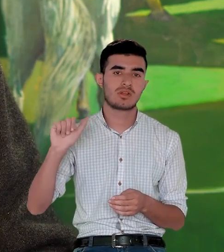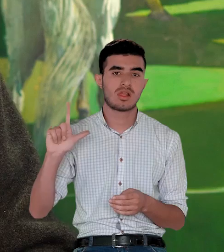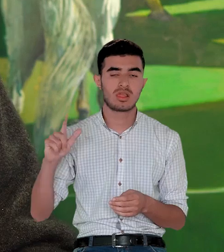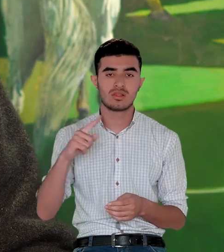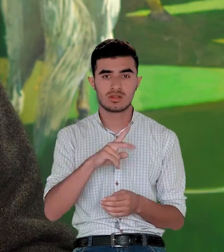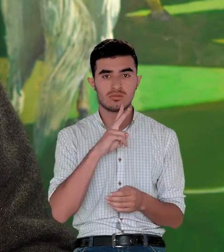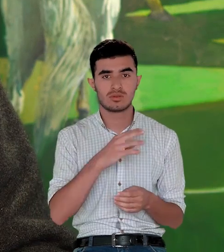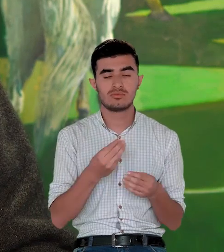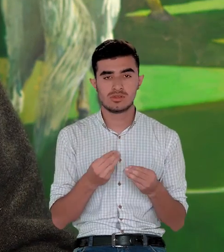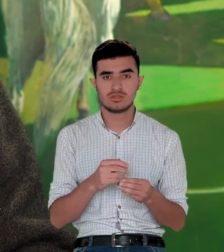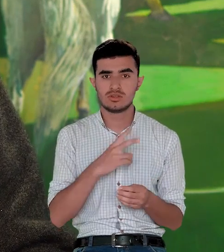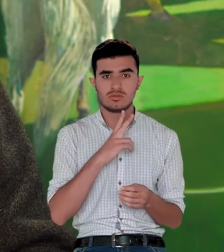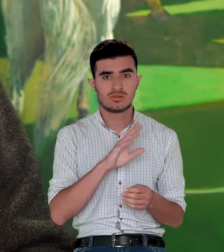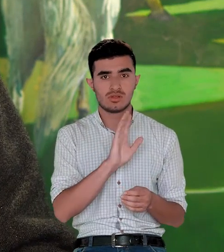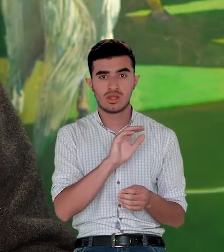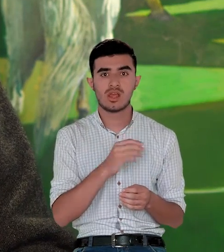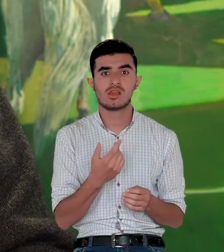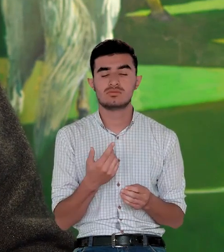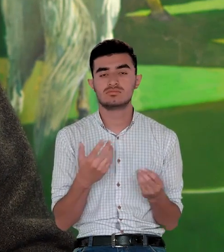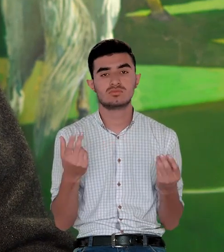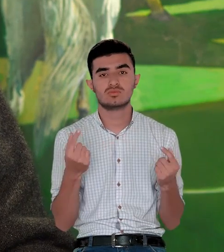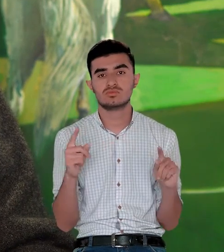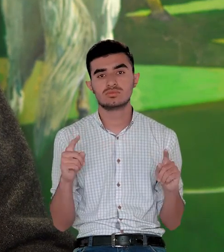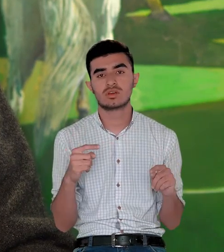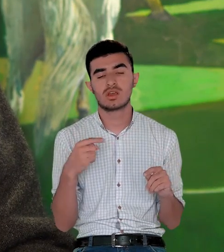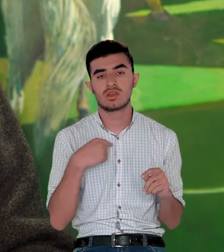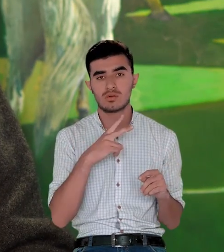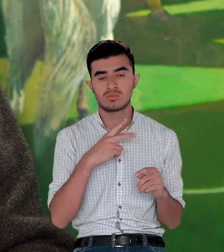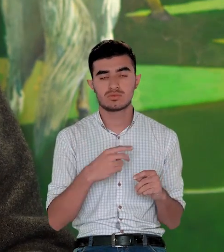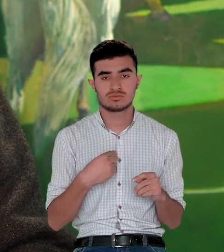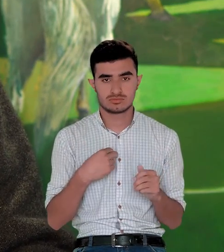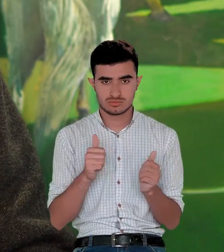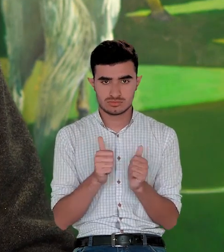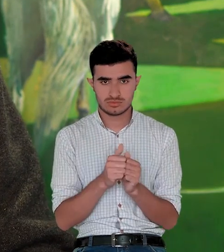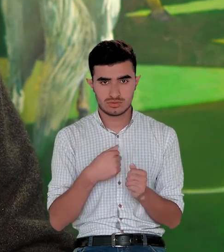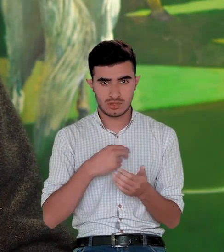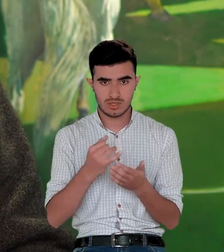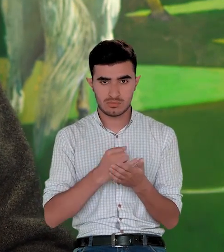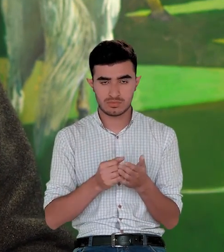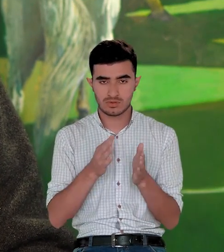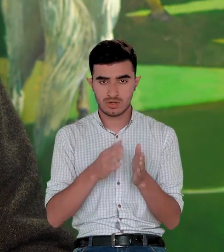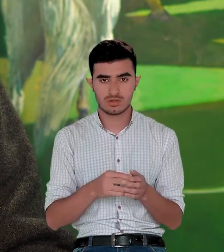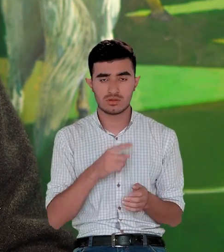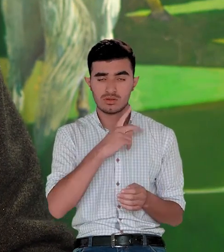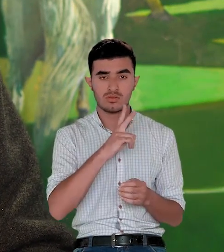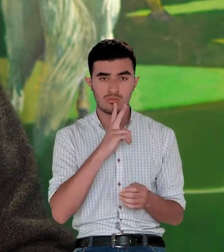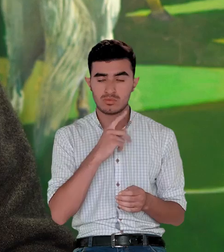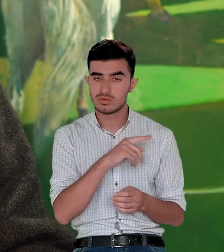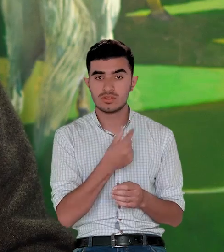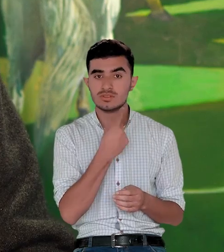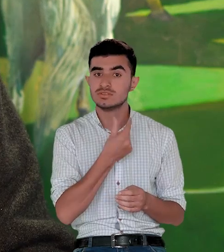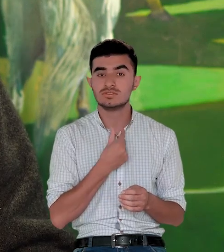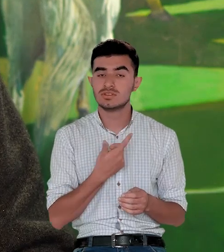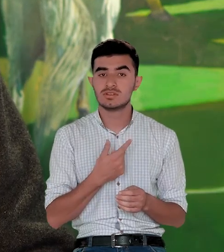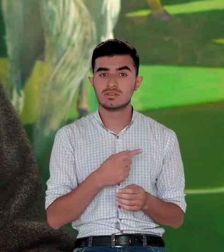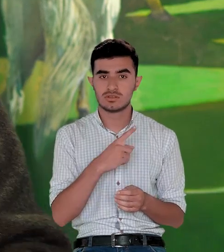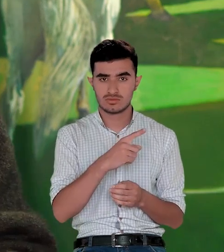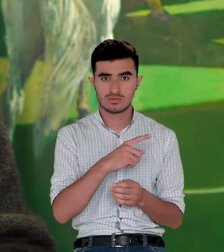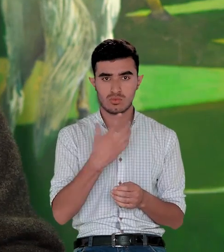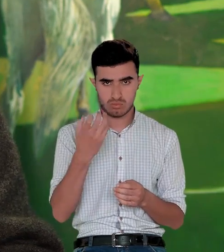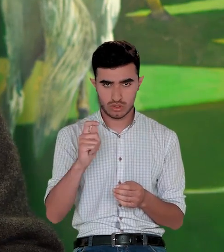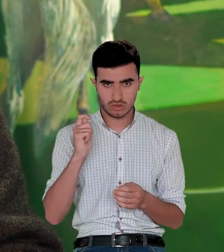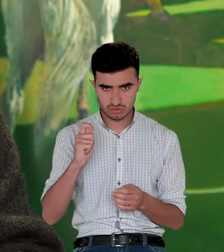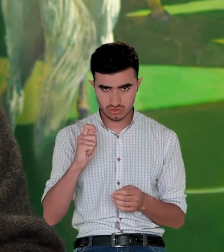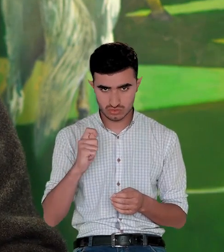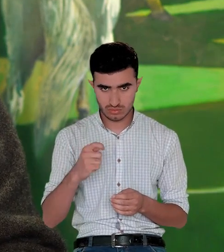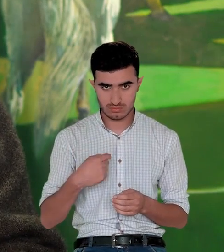وہی شاکر صاحب جو تھے, انہوں نے پرنسپل تھے نا, تو وہ گزر رہے تھے, میں ڈیزائن کا کر رہا تھا, تو مجھ سے